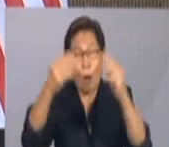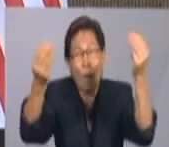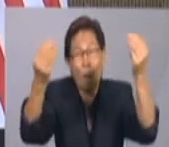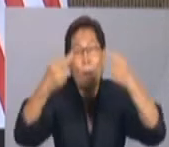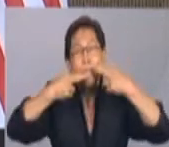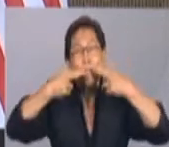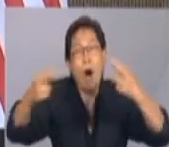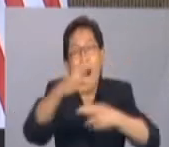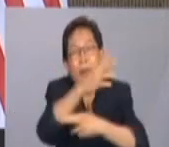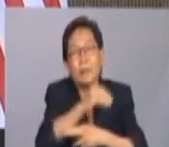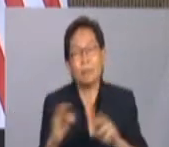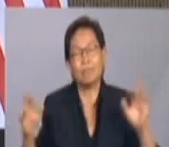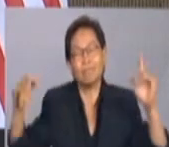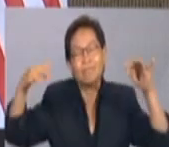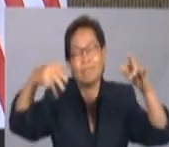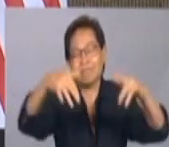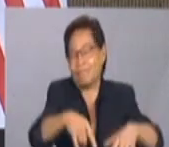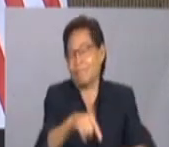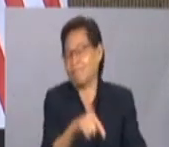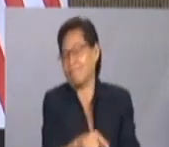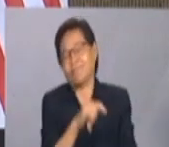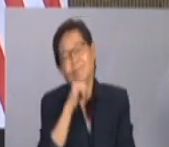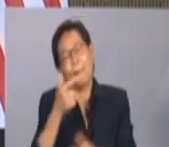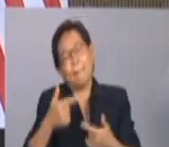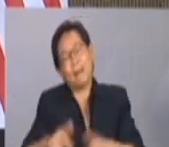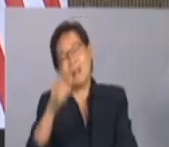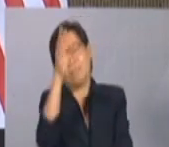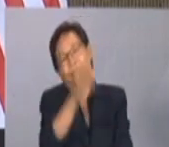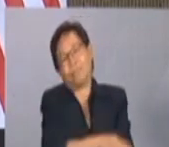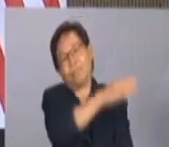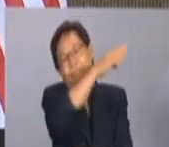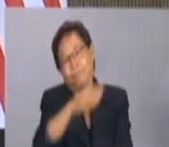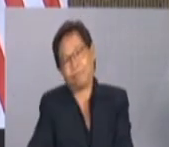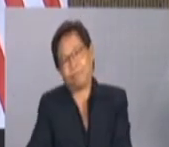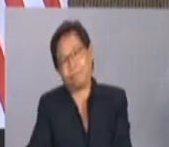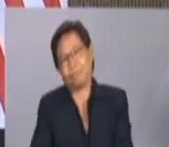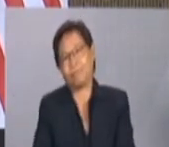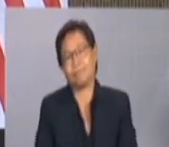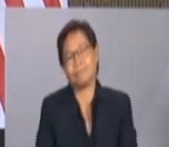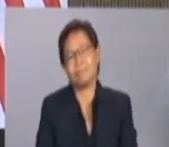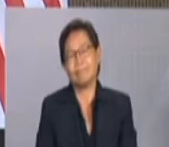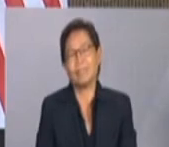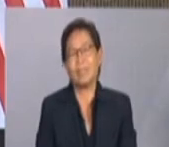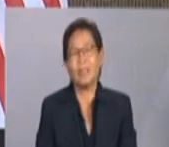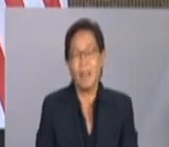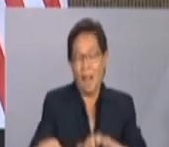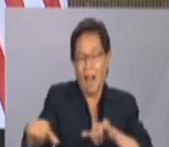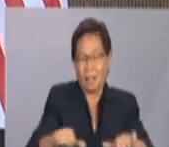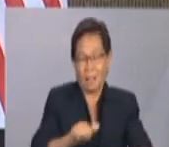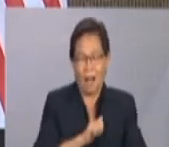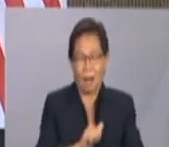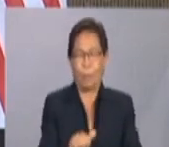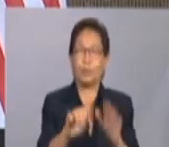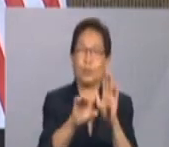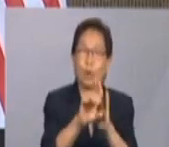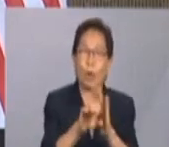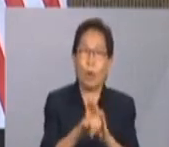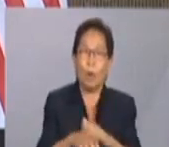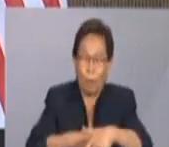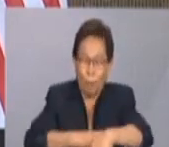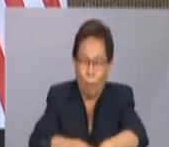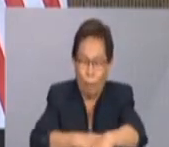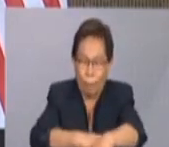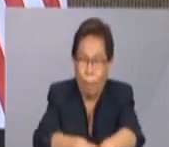majelis presmian dan primbon and adalah tidak dibenarkan Hai RCTI keagamaan seperti peralatan